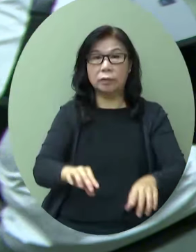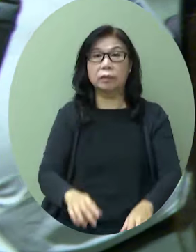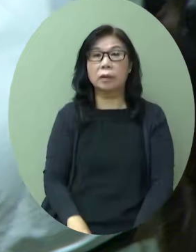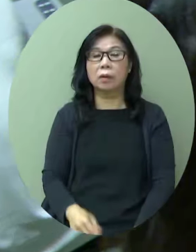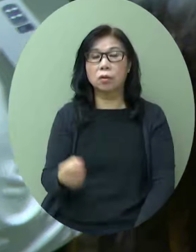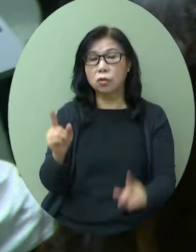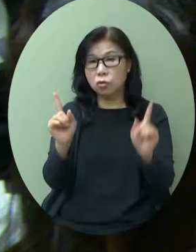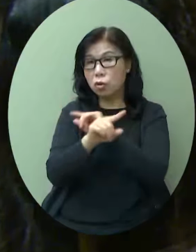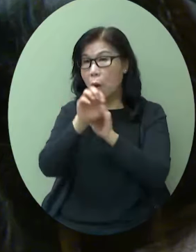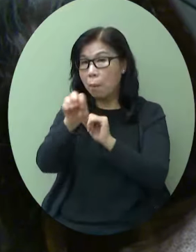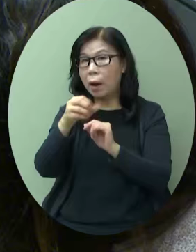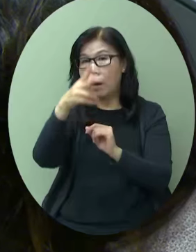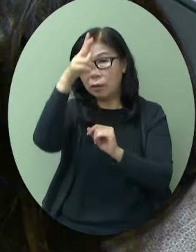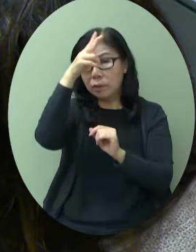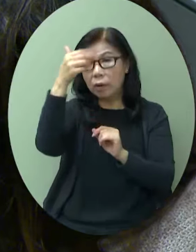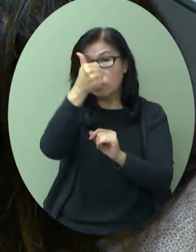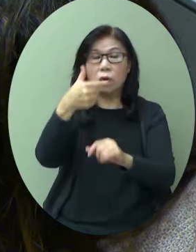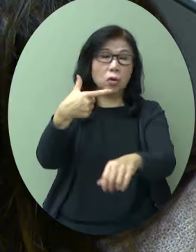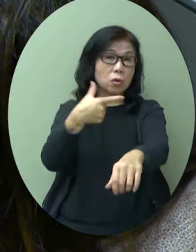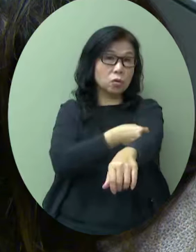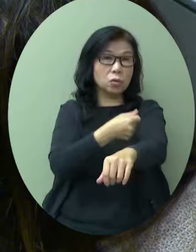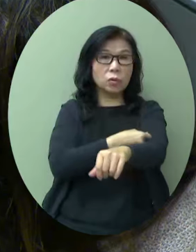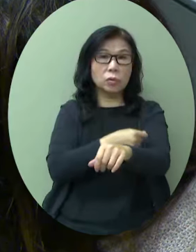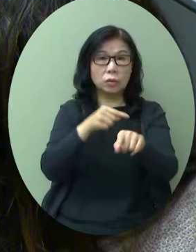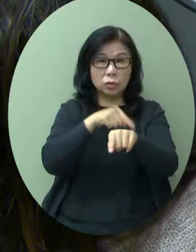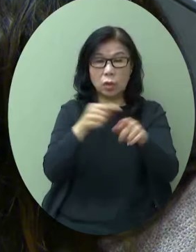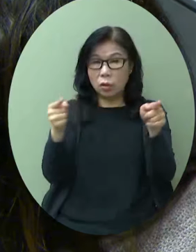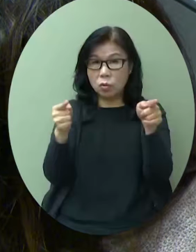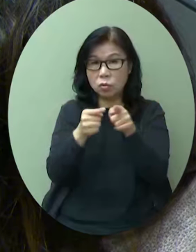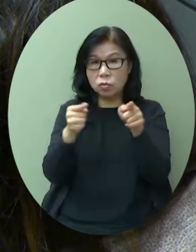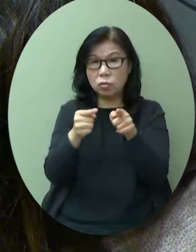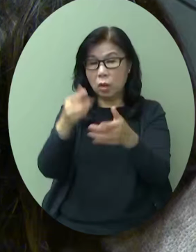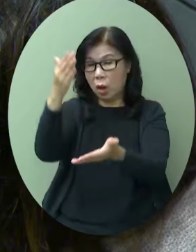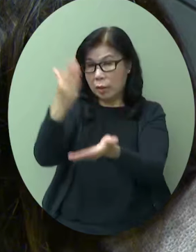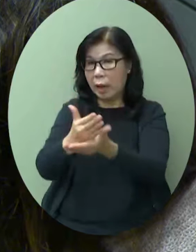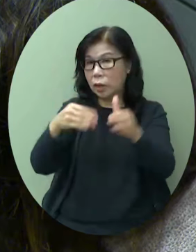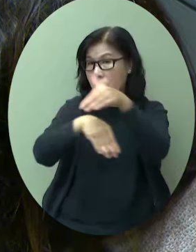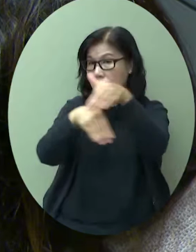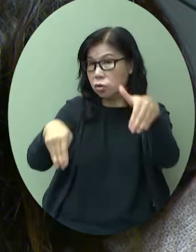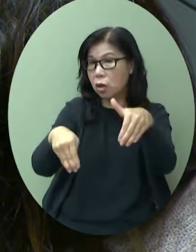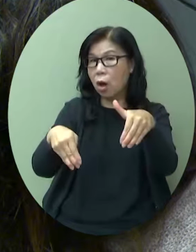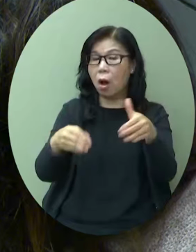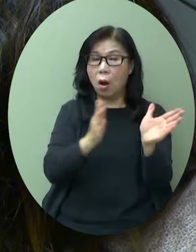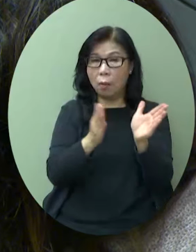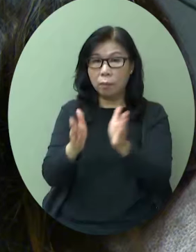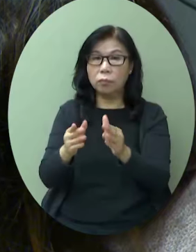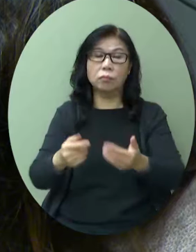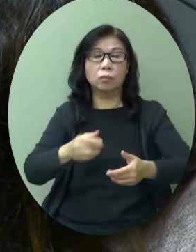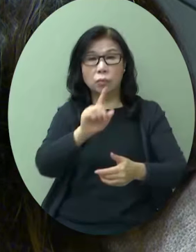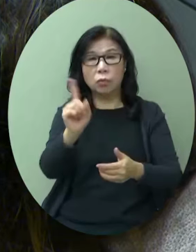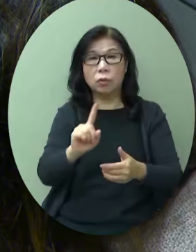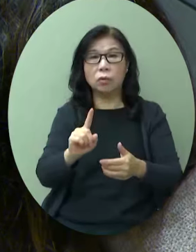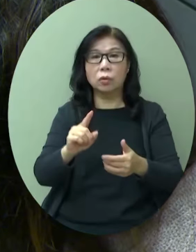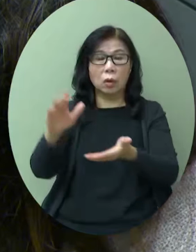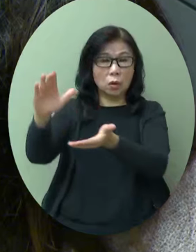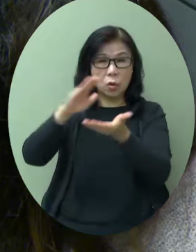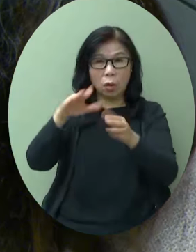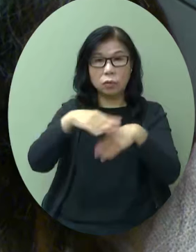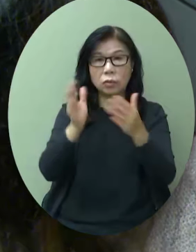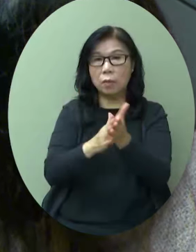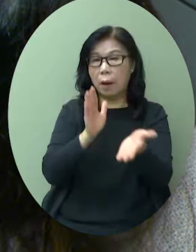想問特首，關於接種疫苗可以縮短呢個檢疫期嘅安排，會唔會造成呢個外防輸入嘅